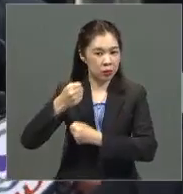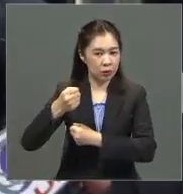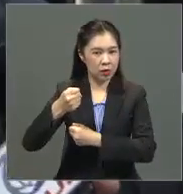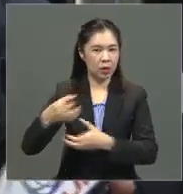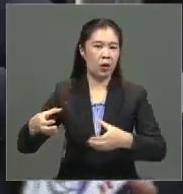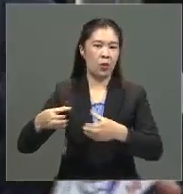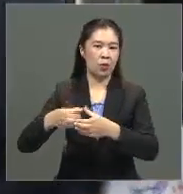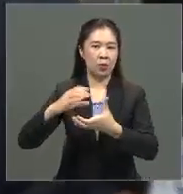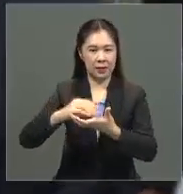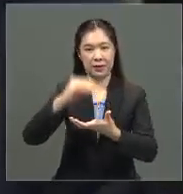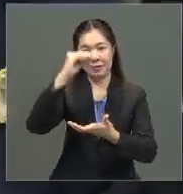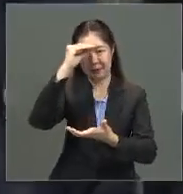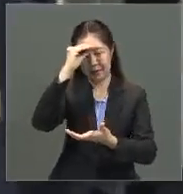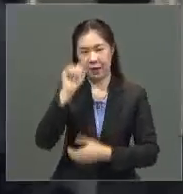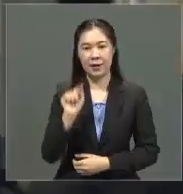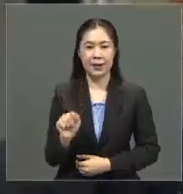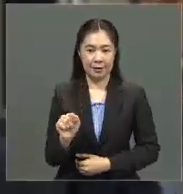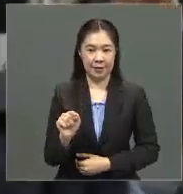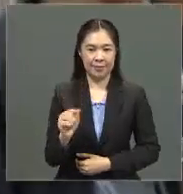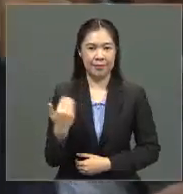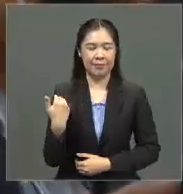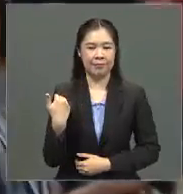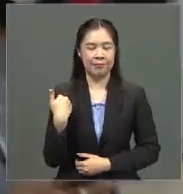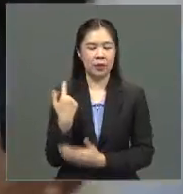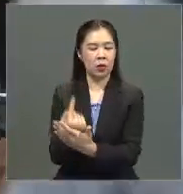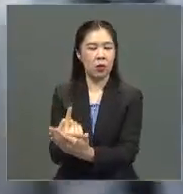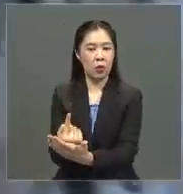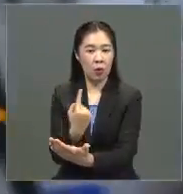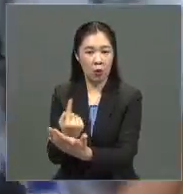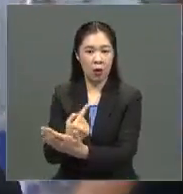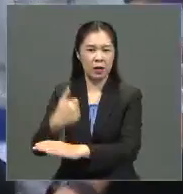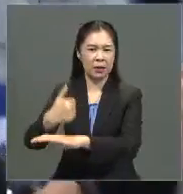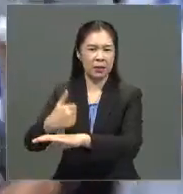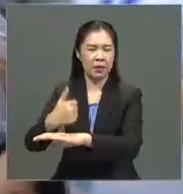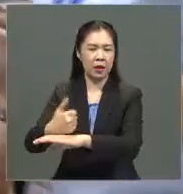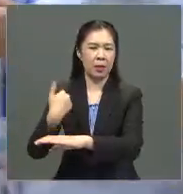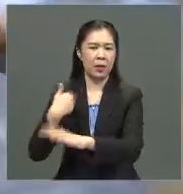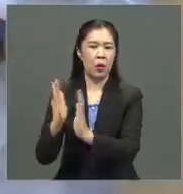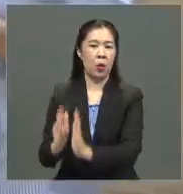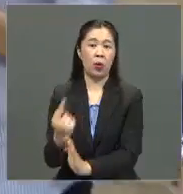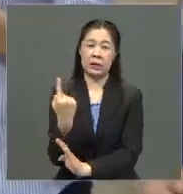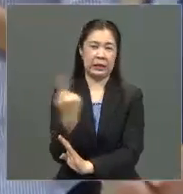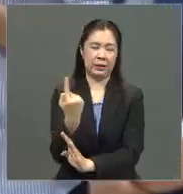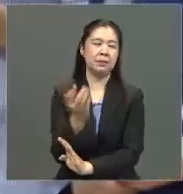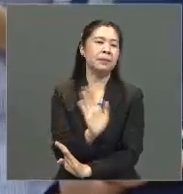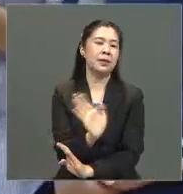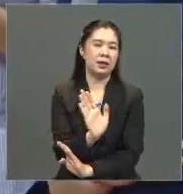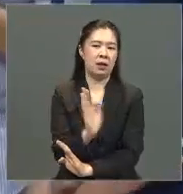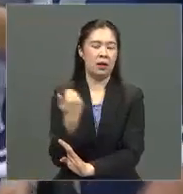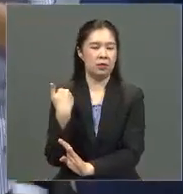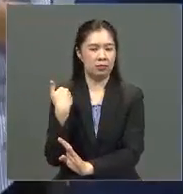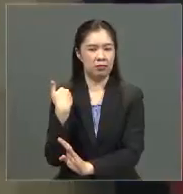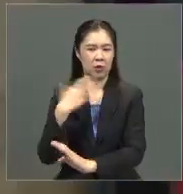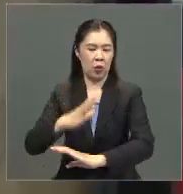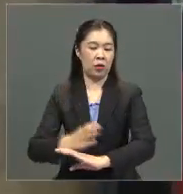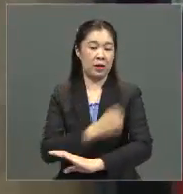เคลื่อนไหวของกลุ่มนักเรียนนักศึกษาในครั้งนี้เนี่ยแกนนำของผู้ชุมนุมเขาไม่ได้มีการนำเป็นบุคคลเดียวเหมือนกับการชุมนุมหรือว่า